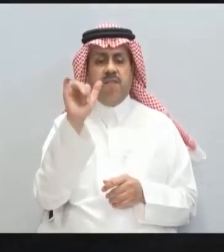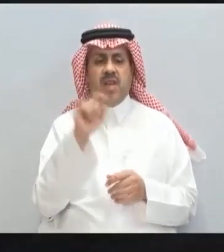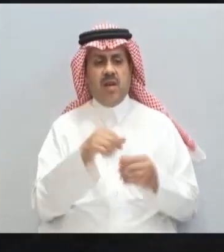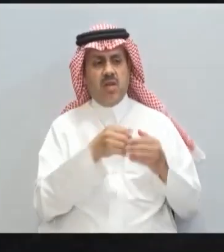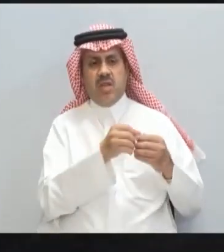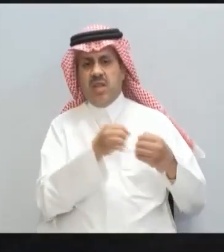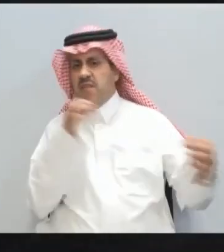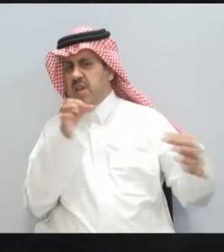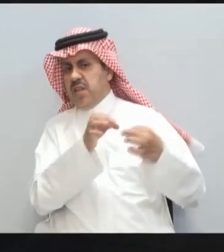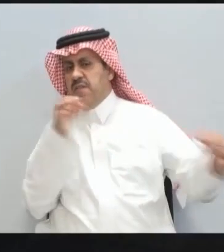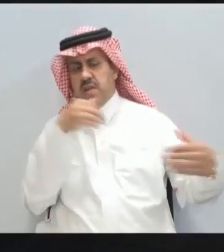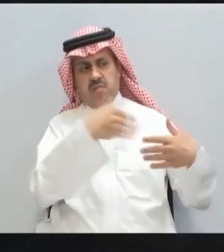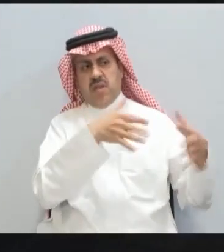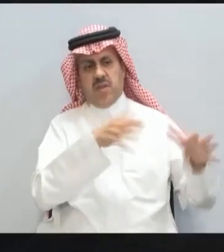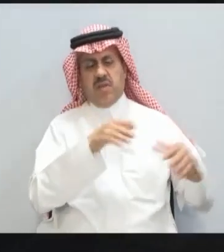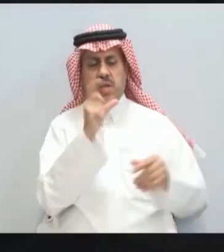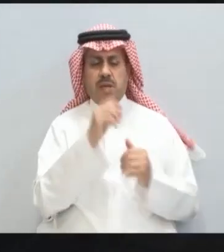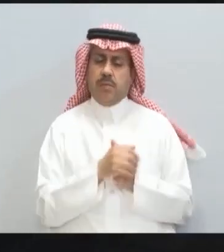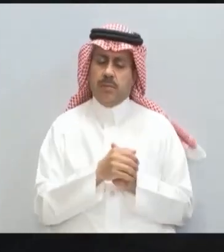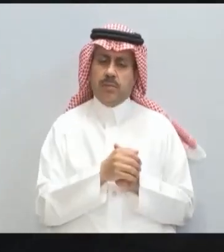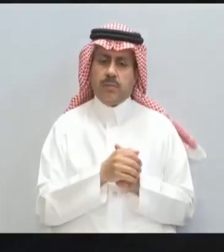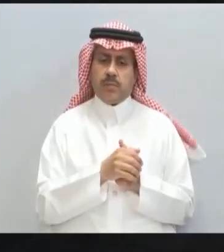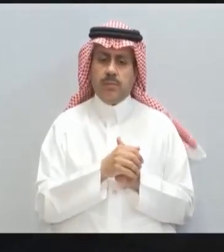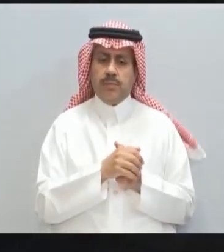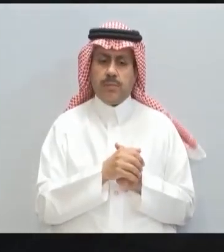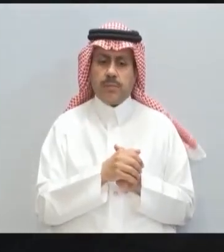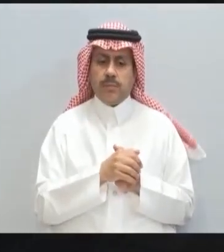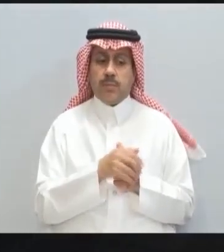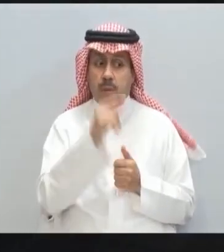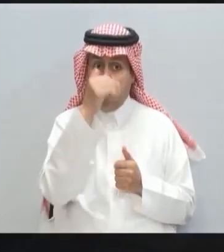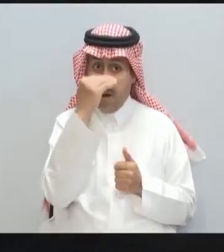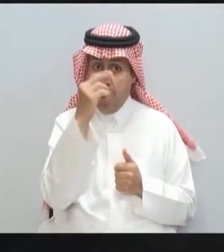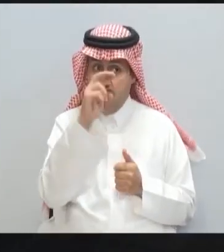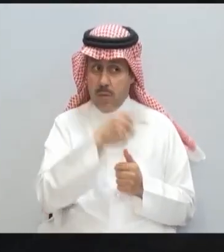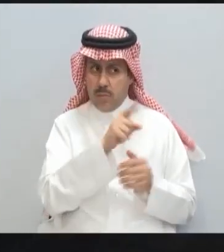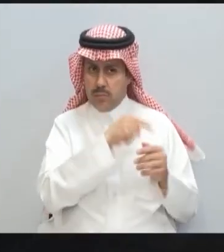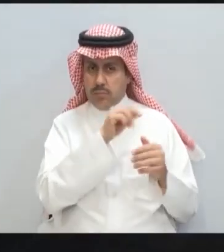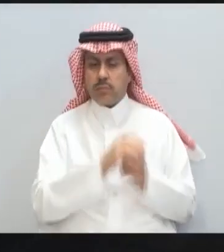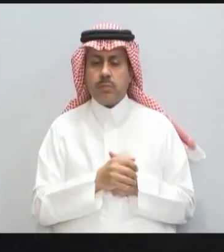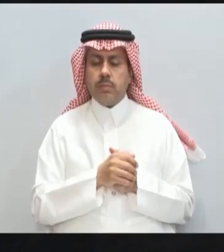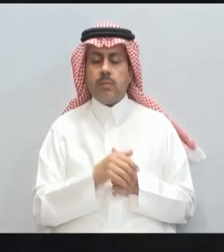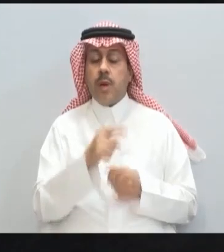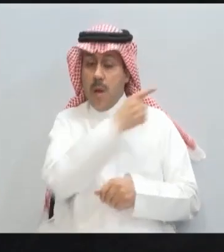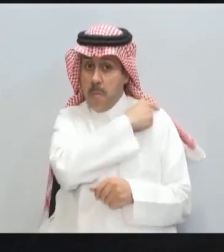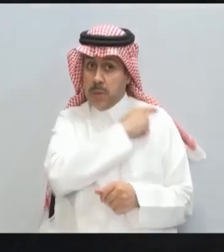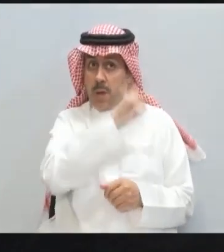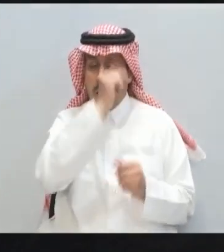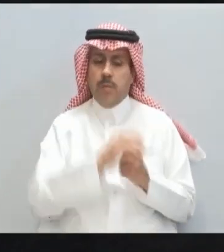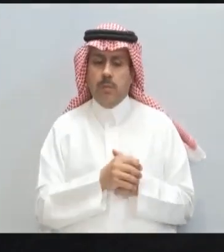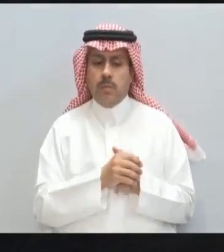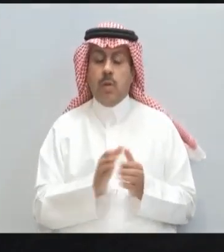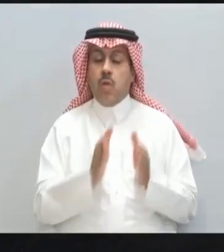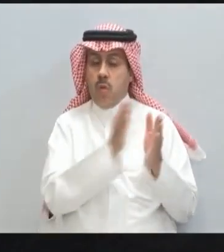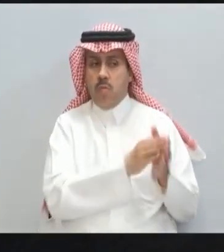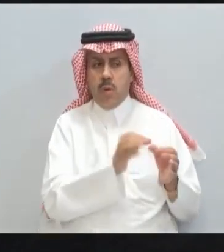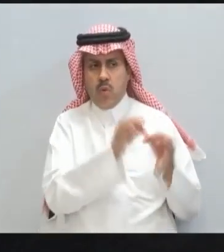ينفر الاخرين عن الدخول في هذا الدين اذا نحذر من هذا الامر اولا لانه معصيه لله جل وعلا